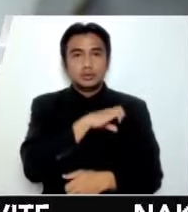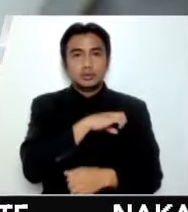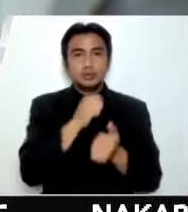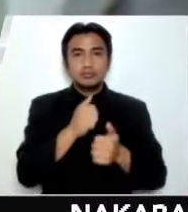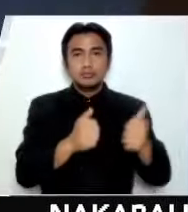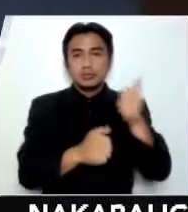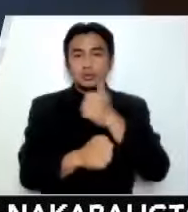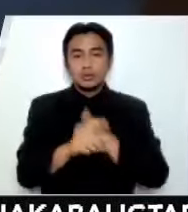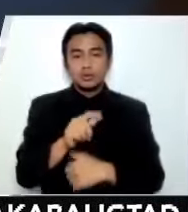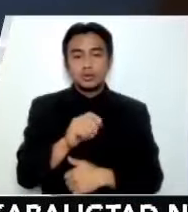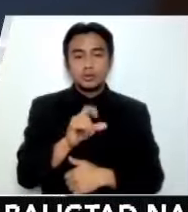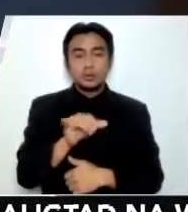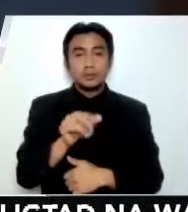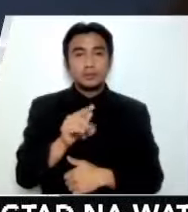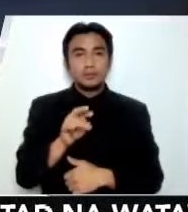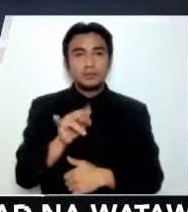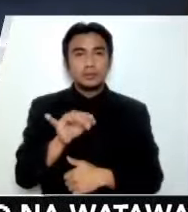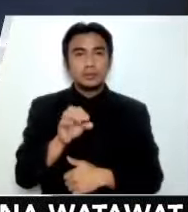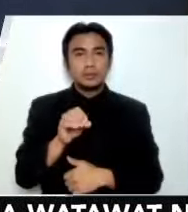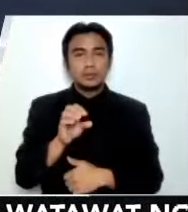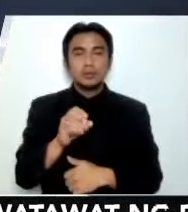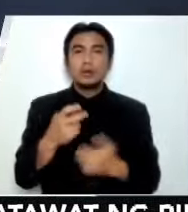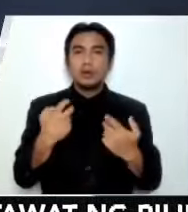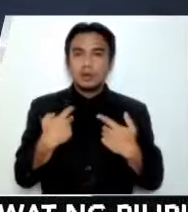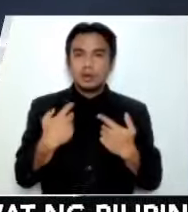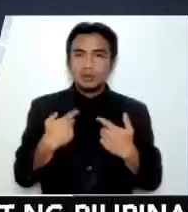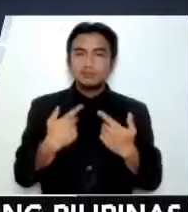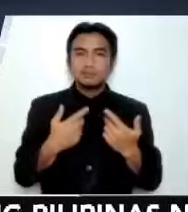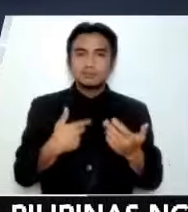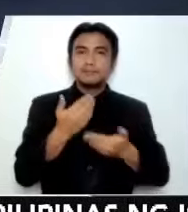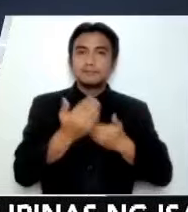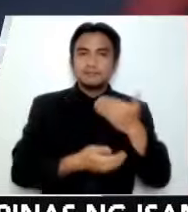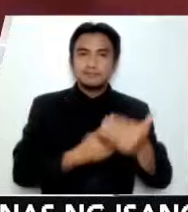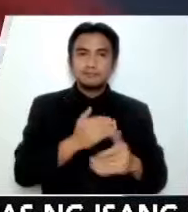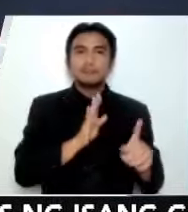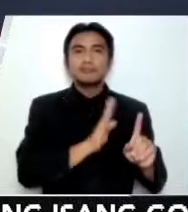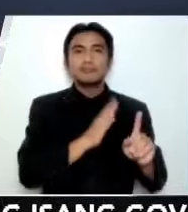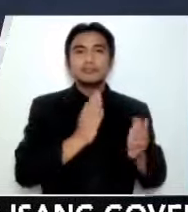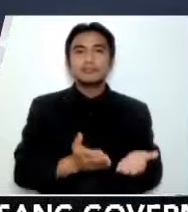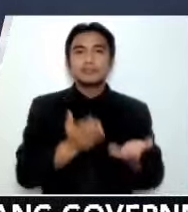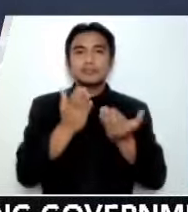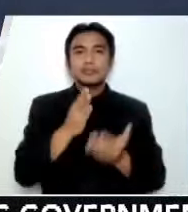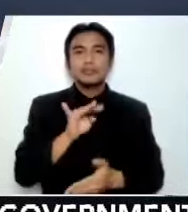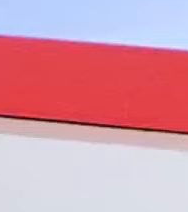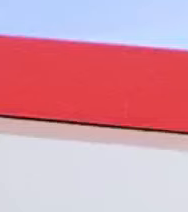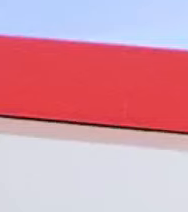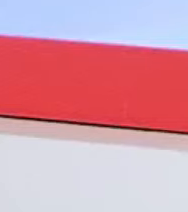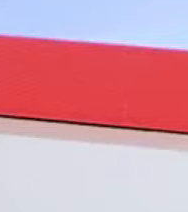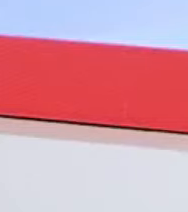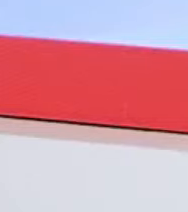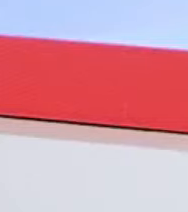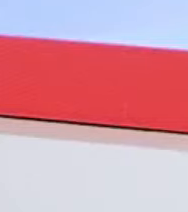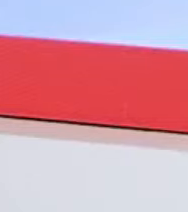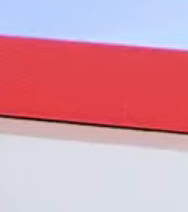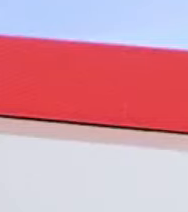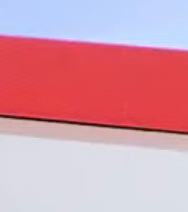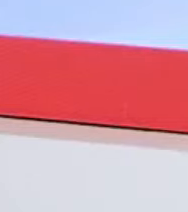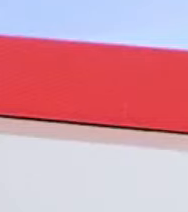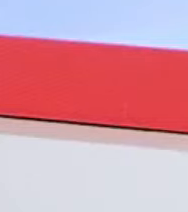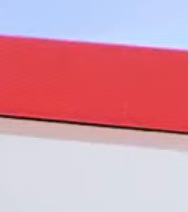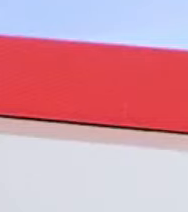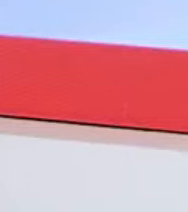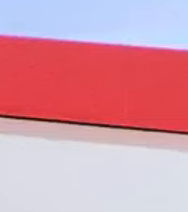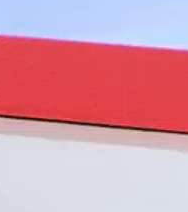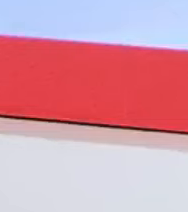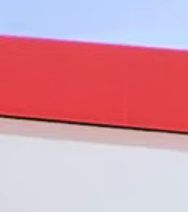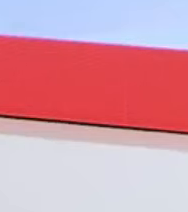niya ang ethics complaint ni Binay kung ire-refer ito sa kanyang komite. Mga kapuso, alamin